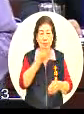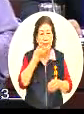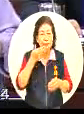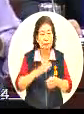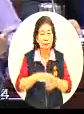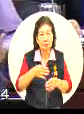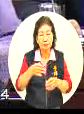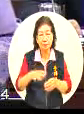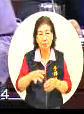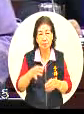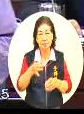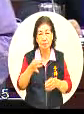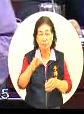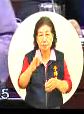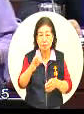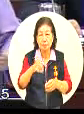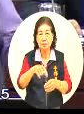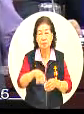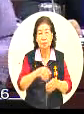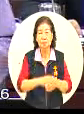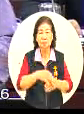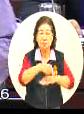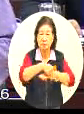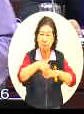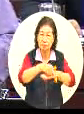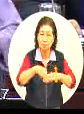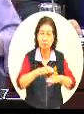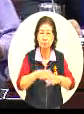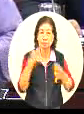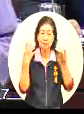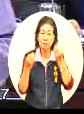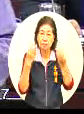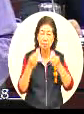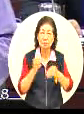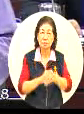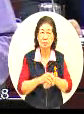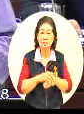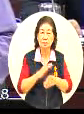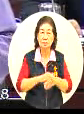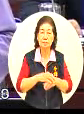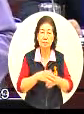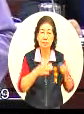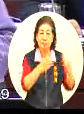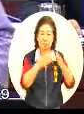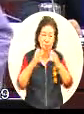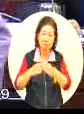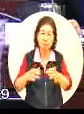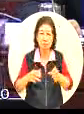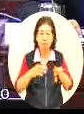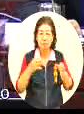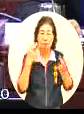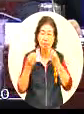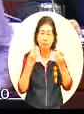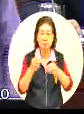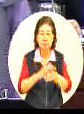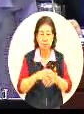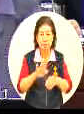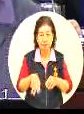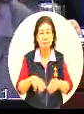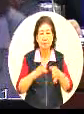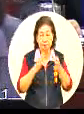私人财产在这个部分规划还是不清楚还是跟人不清楚这个问题我们要进行了解